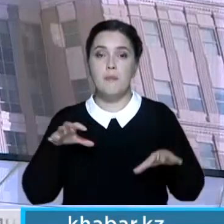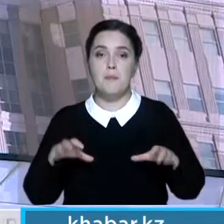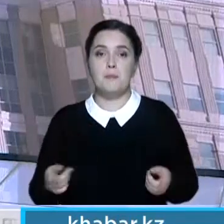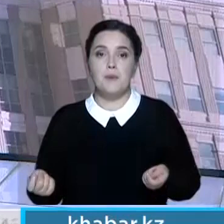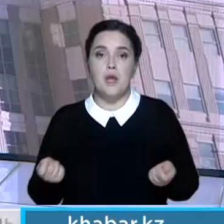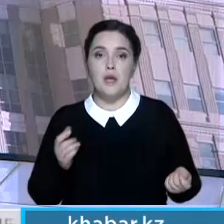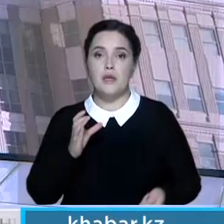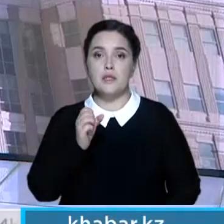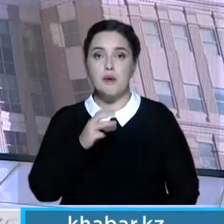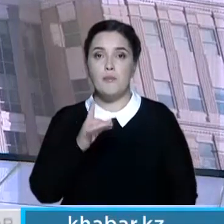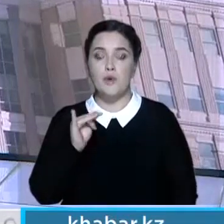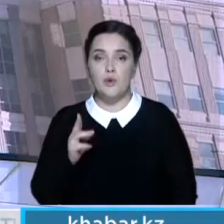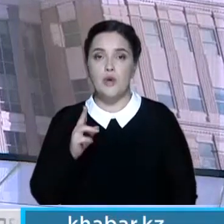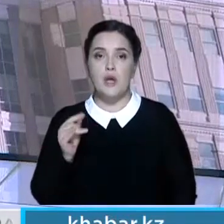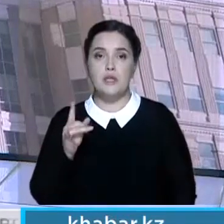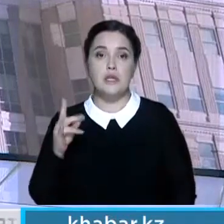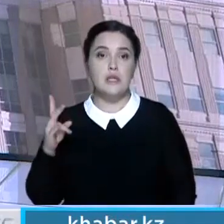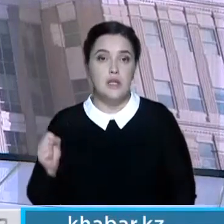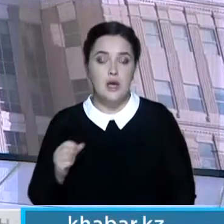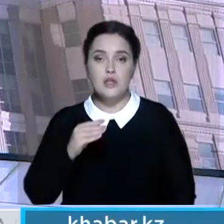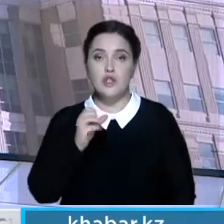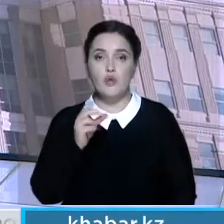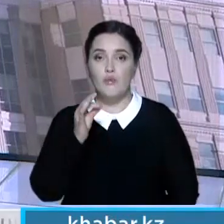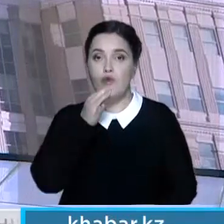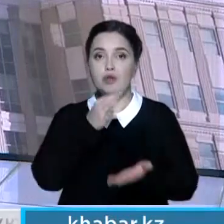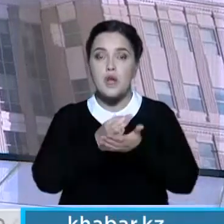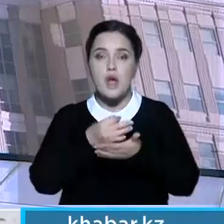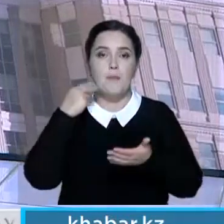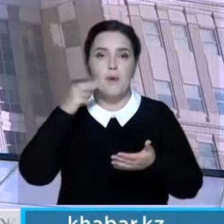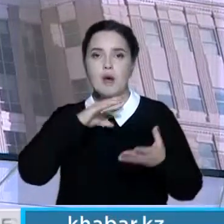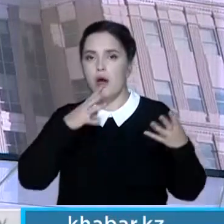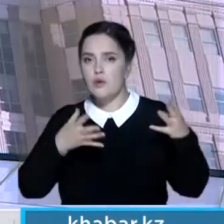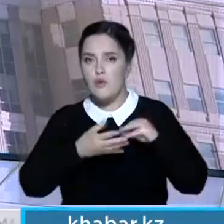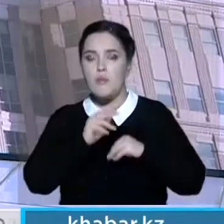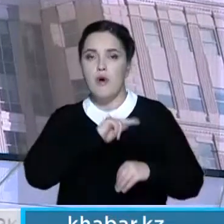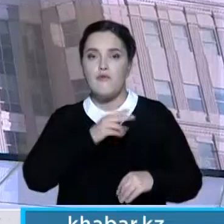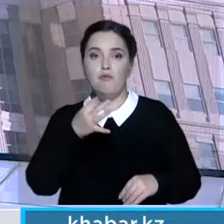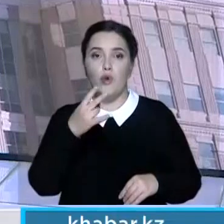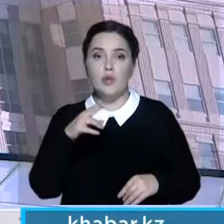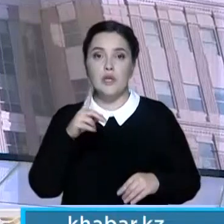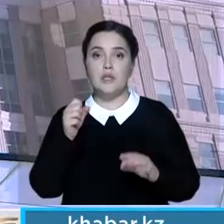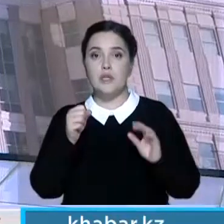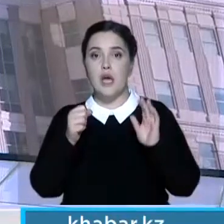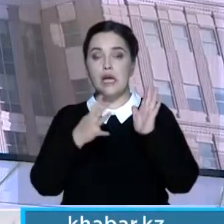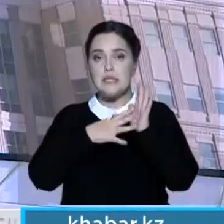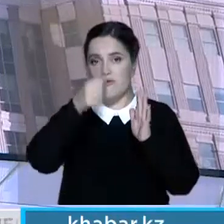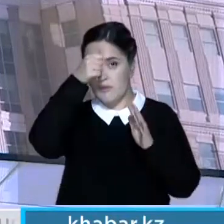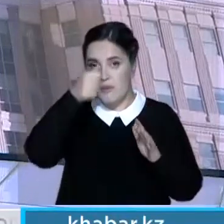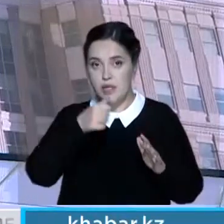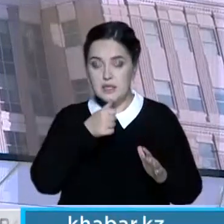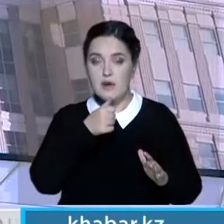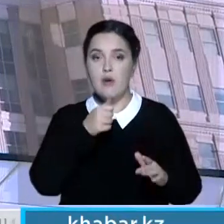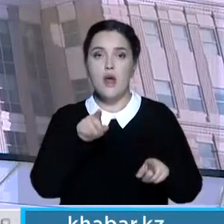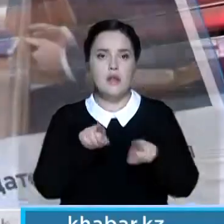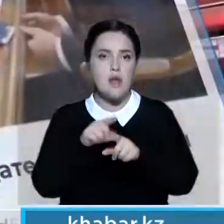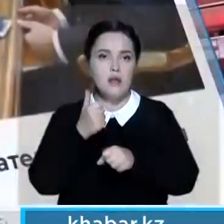председателя правления Самрук Казына. Нурлан Джакупов отчитался президенту об итогах деятельности фонда за 9 месяцев этого года. Также